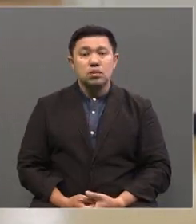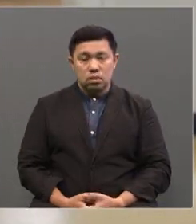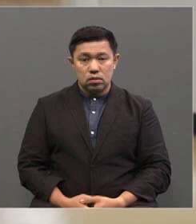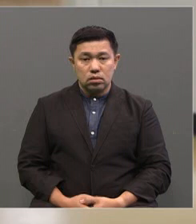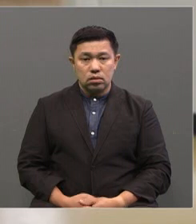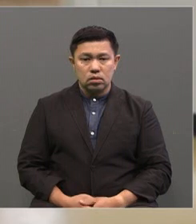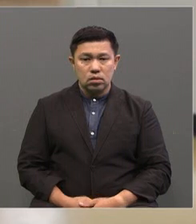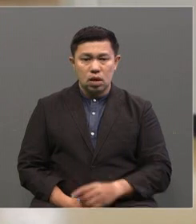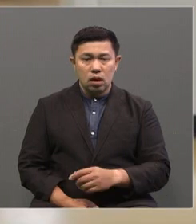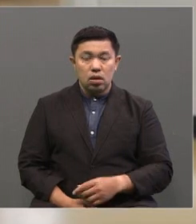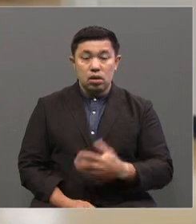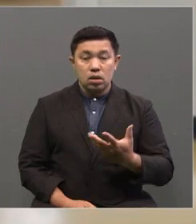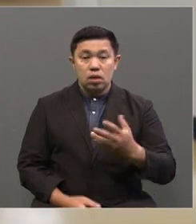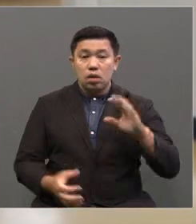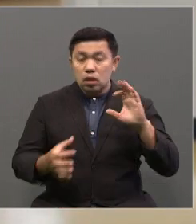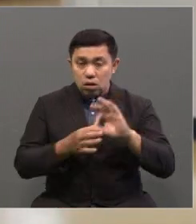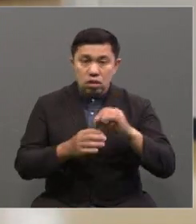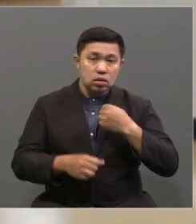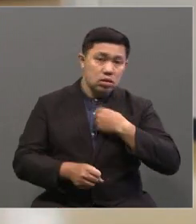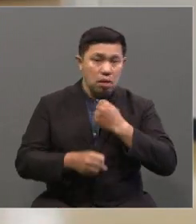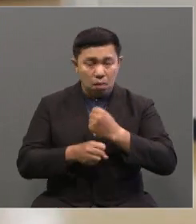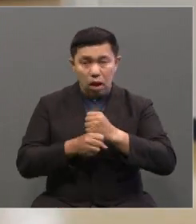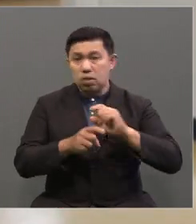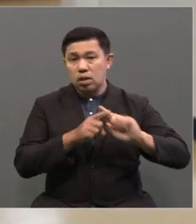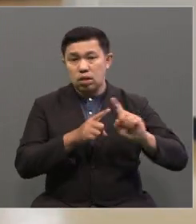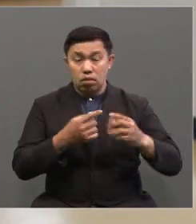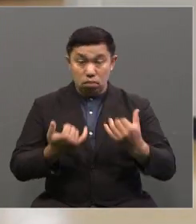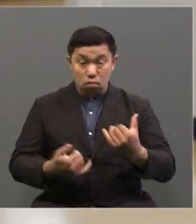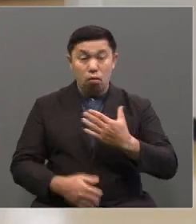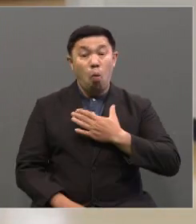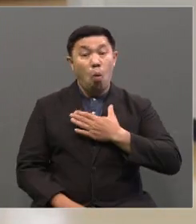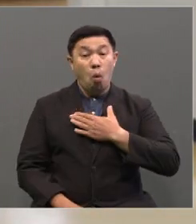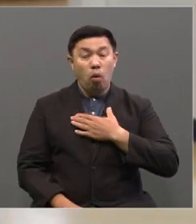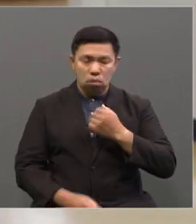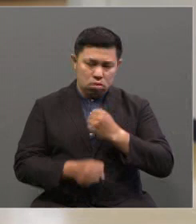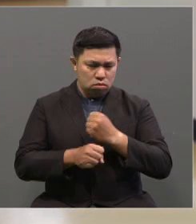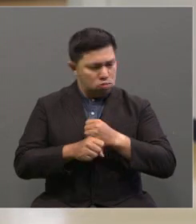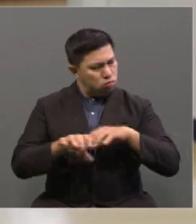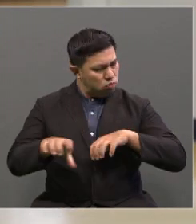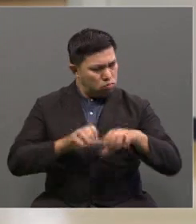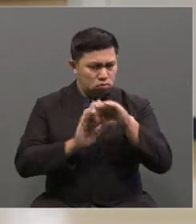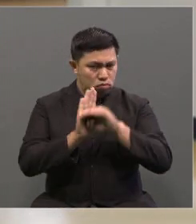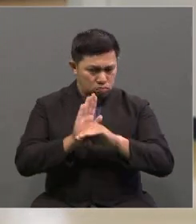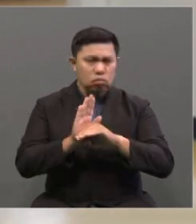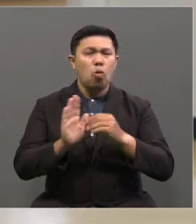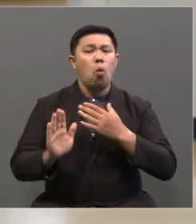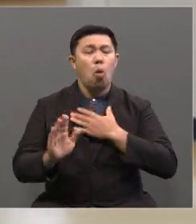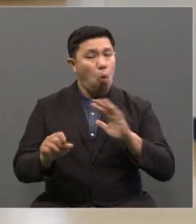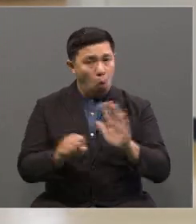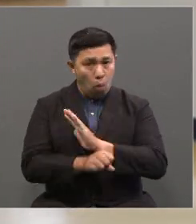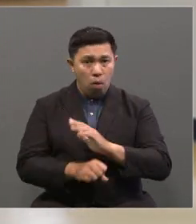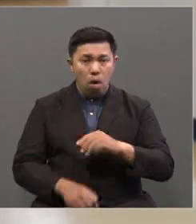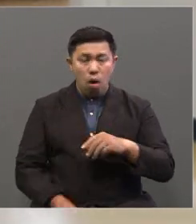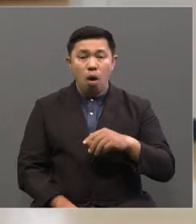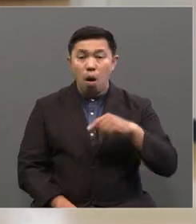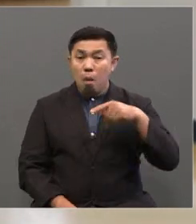ะรวมถึงขั้นตอนการทำงานต่างนะครับวันนี้ก็เพียงแต่ทำขั้นตอนให้ครบพรบนี้เนี่ยทุกอย่างเป็นป